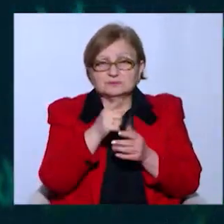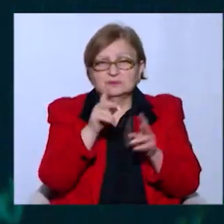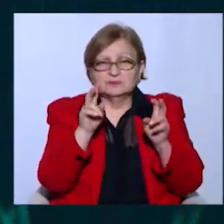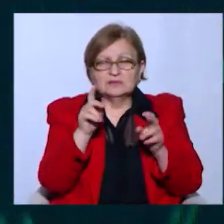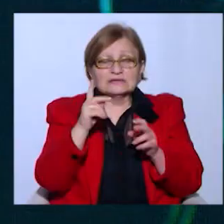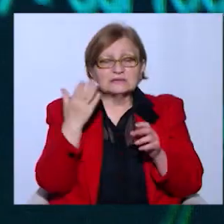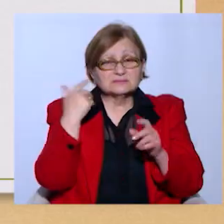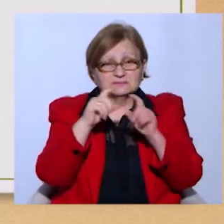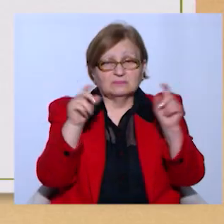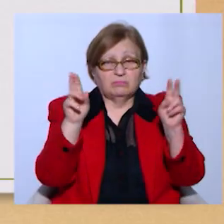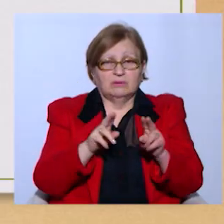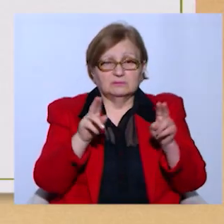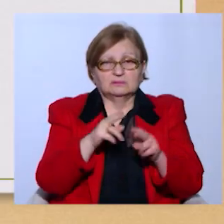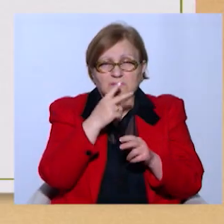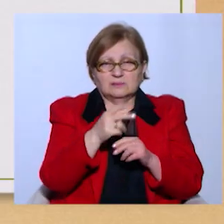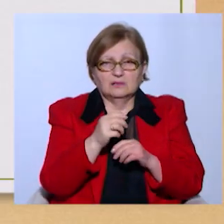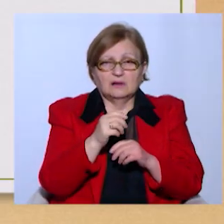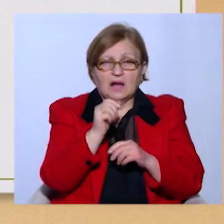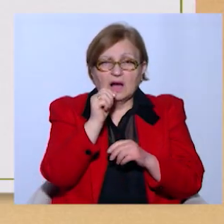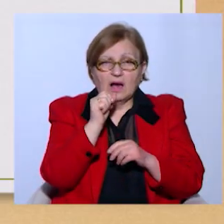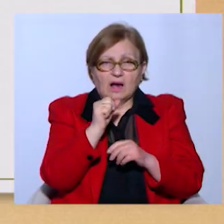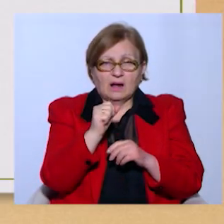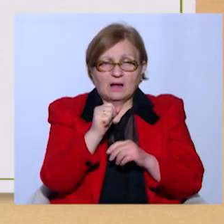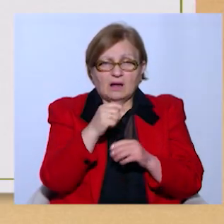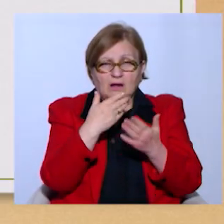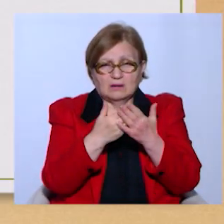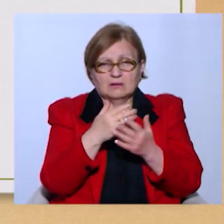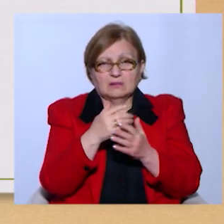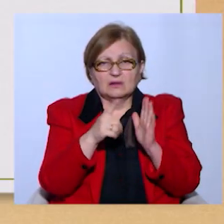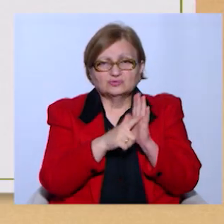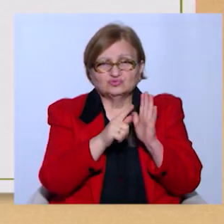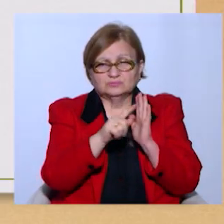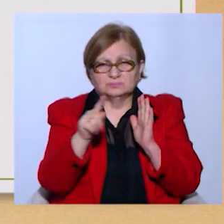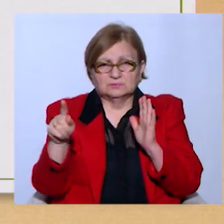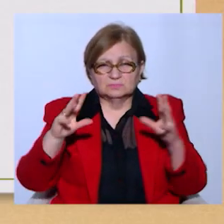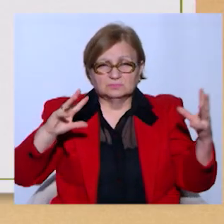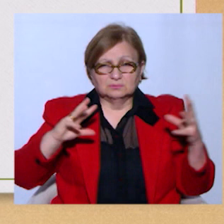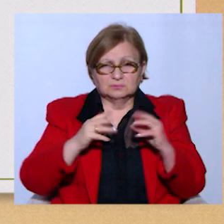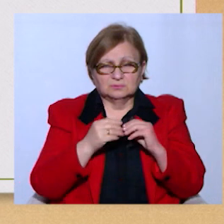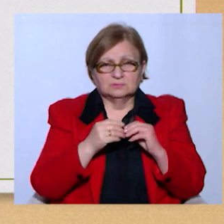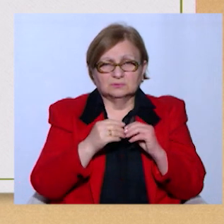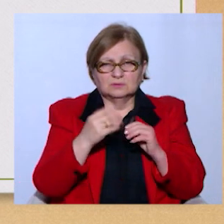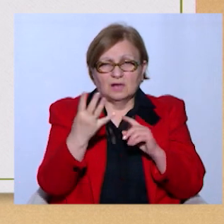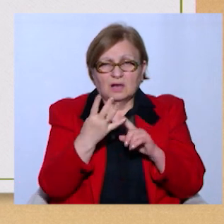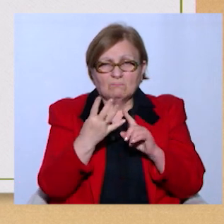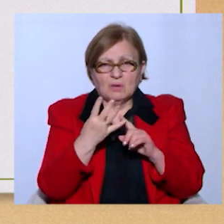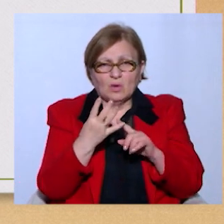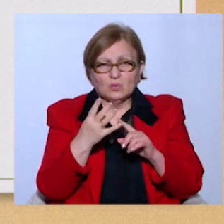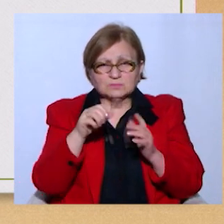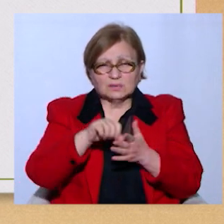თვისებით ამოხსნათ ეს ამოცანა. ანუ მოცემული გვაქვს 7 წევრის ჯამი, აქ თუ დავაკვირდებით მეოთხე წევრი